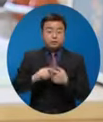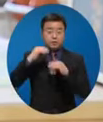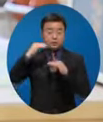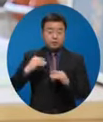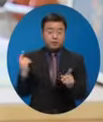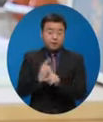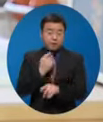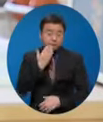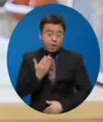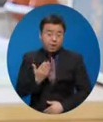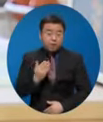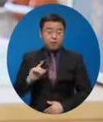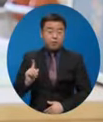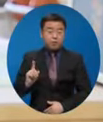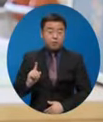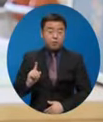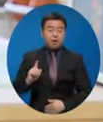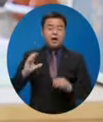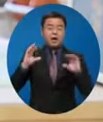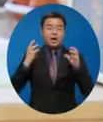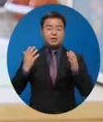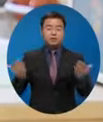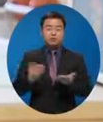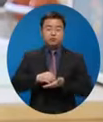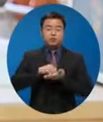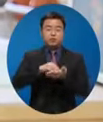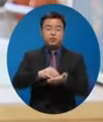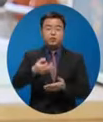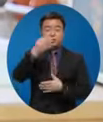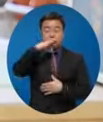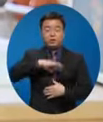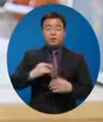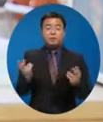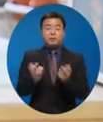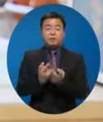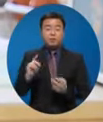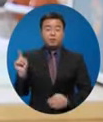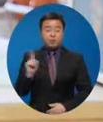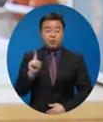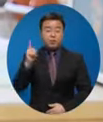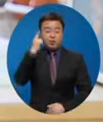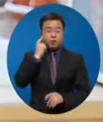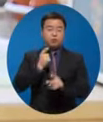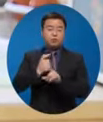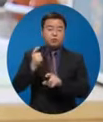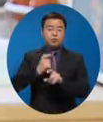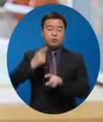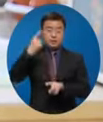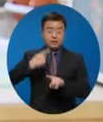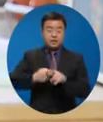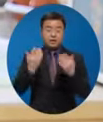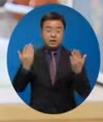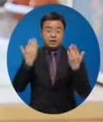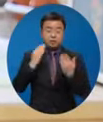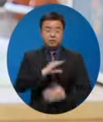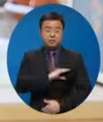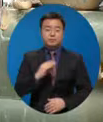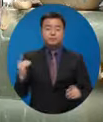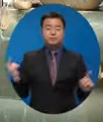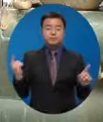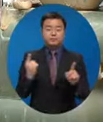방법이 뭐냐, 아이들 취업에 가장 효과적인 방법이 뭐냐 하는 방법에 의해서 학교 교명을 변경하게